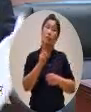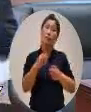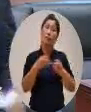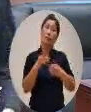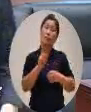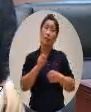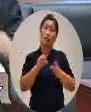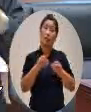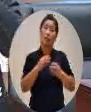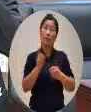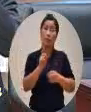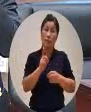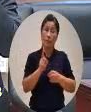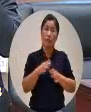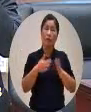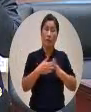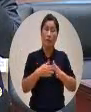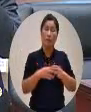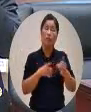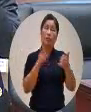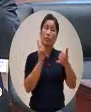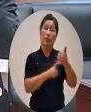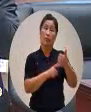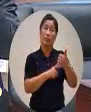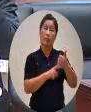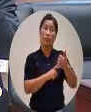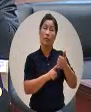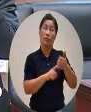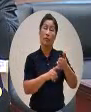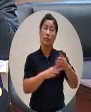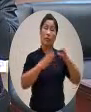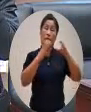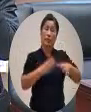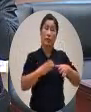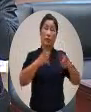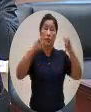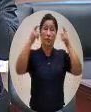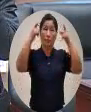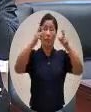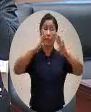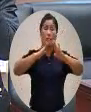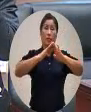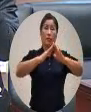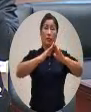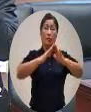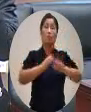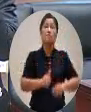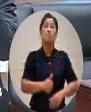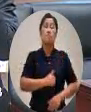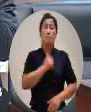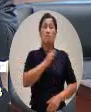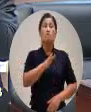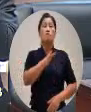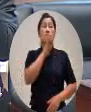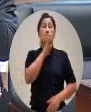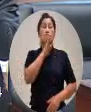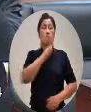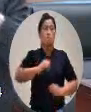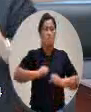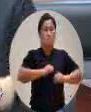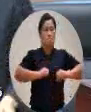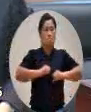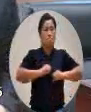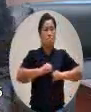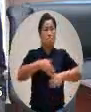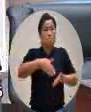這個怎麼樣打造我們高雄市變成一個真正是一個韌性的城市因為